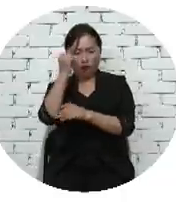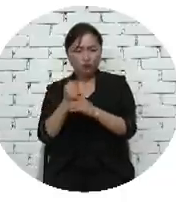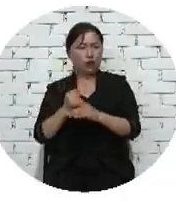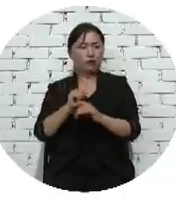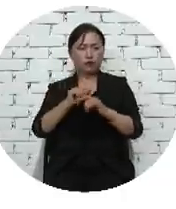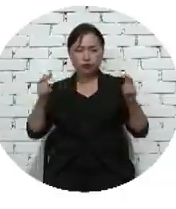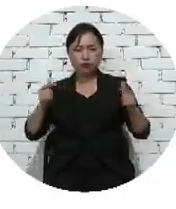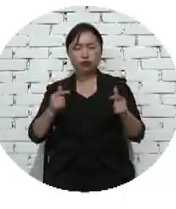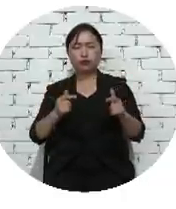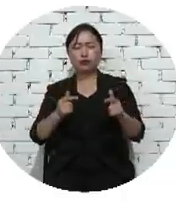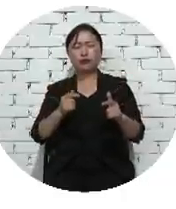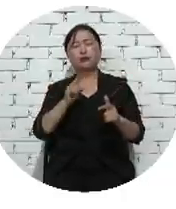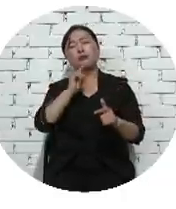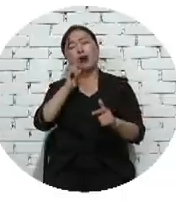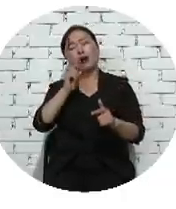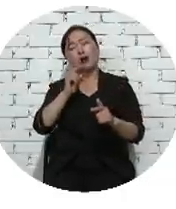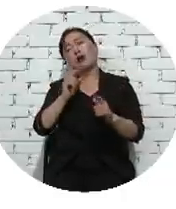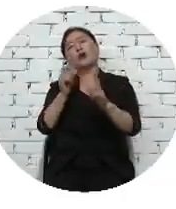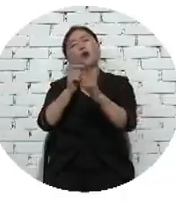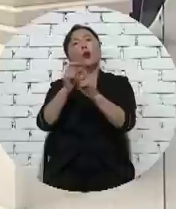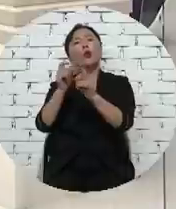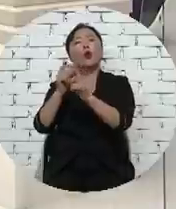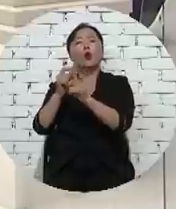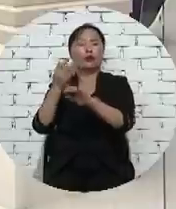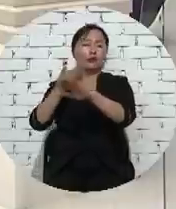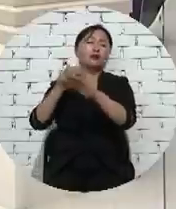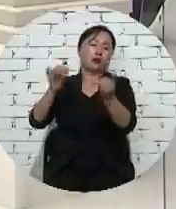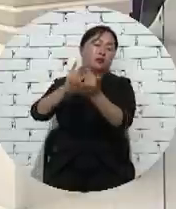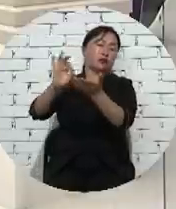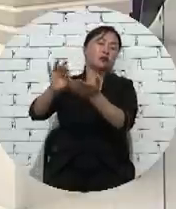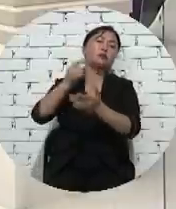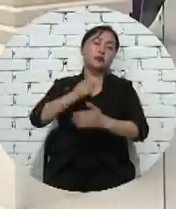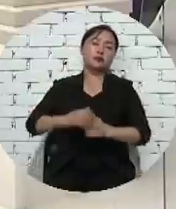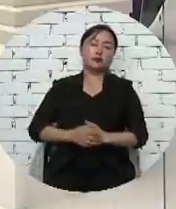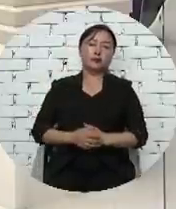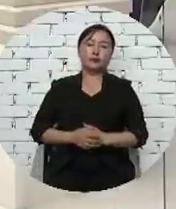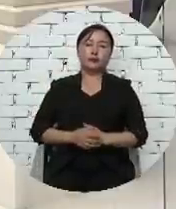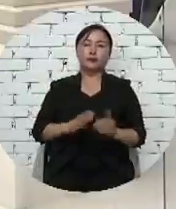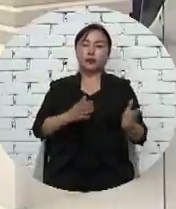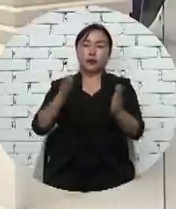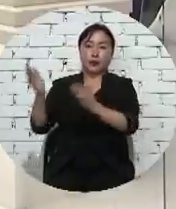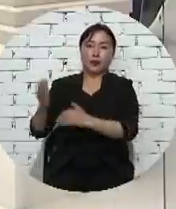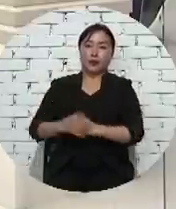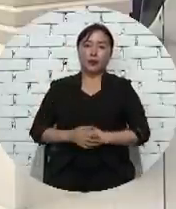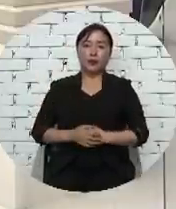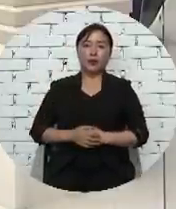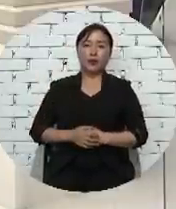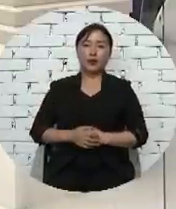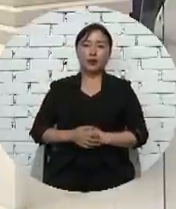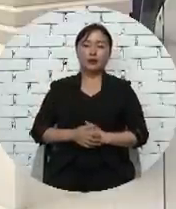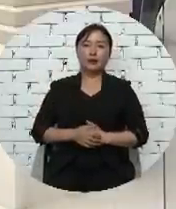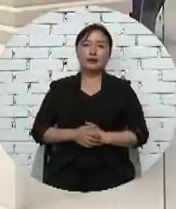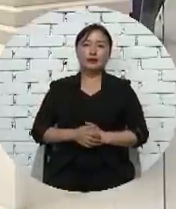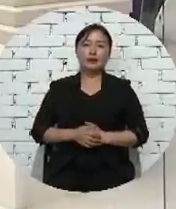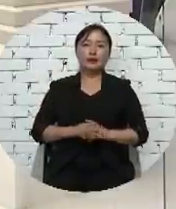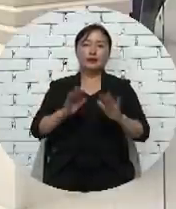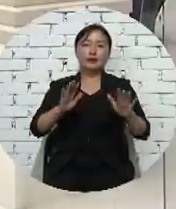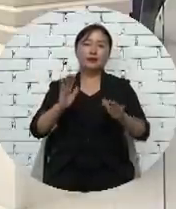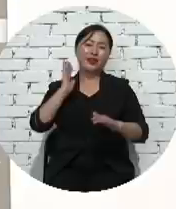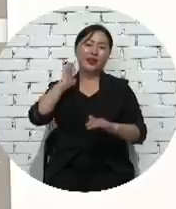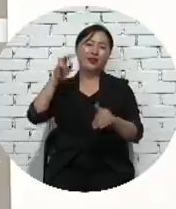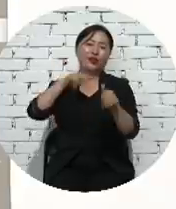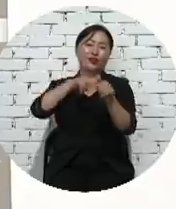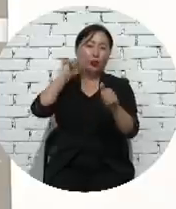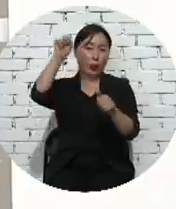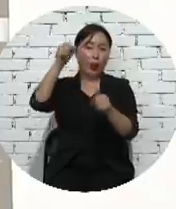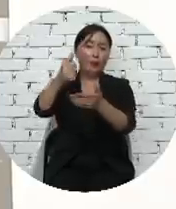동의를 하지 않는다. 제가 지금 대법원장, 국정원장 드릴게요. 예. 예. 네. 오늘가 뭐 검찰총장 청문회 하는 게 아니라 네. 대선 후보 모시고